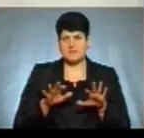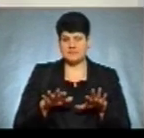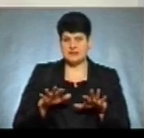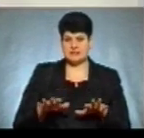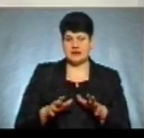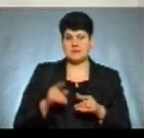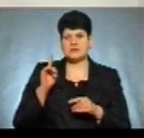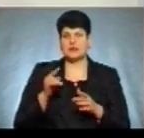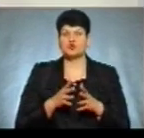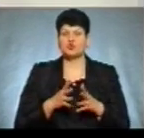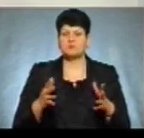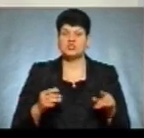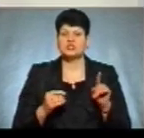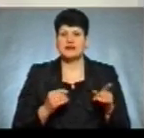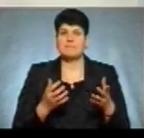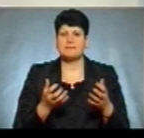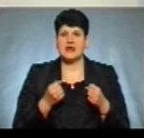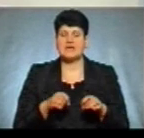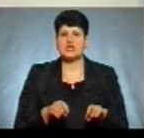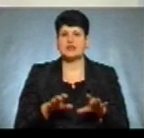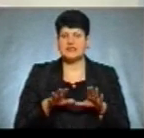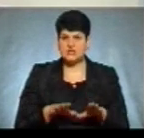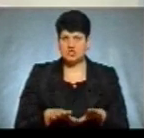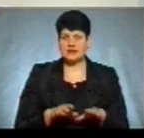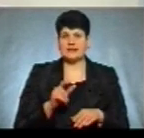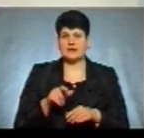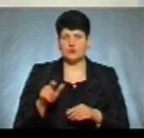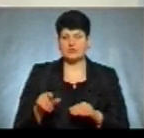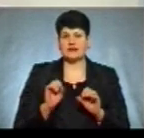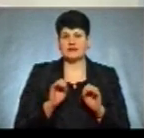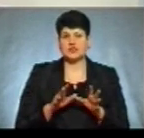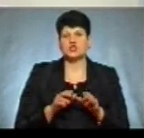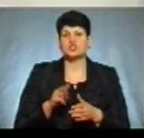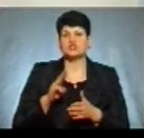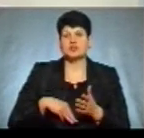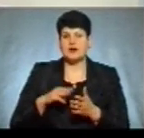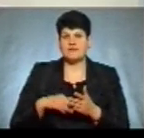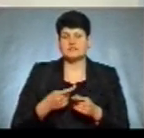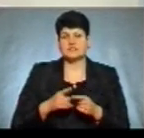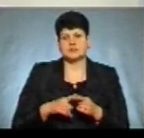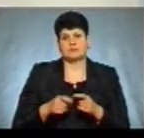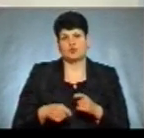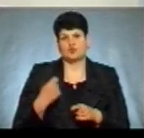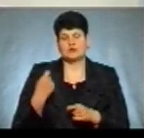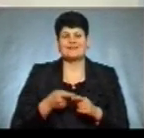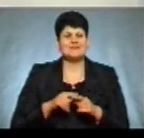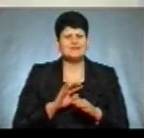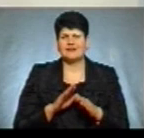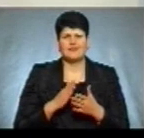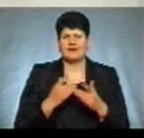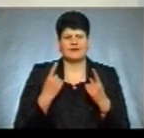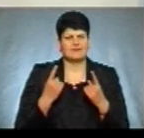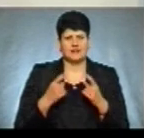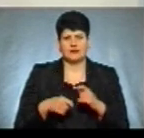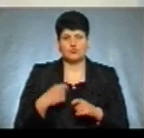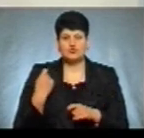більшість з них прийняті рішення і на людей покладені штрафи за такі порушення. Це не є значні порушення,